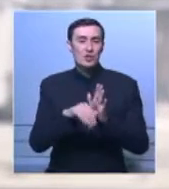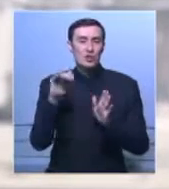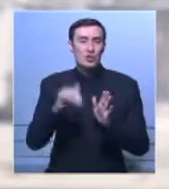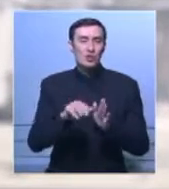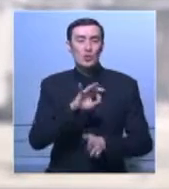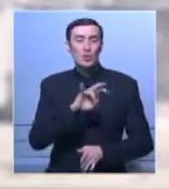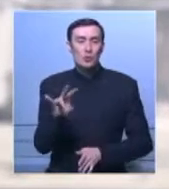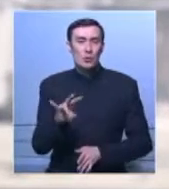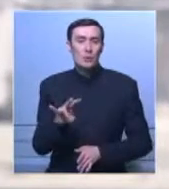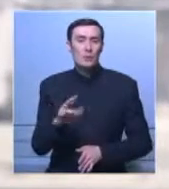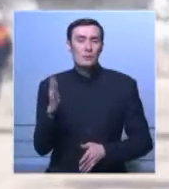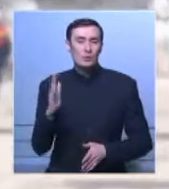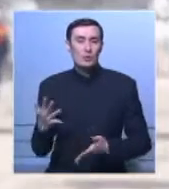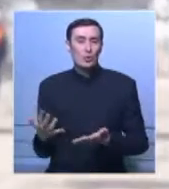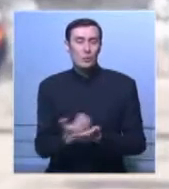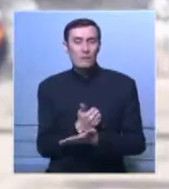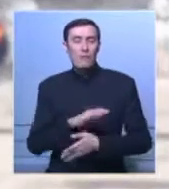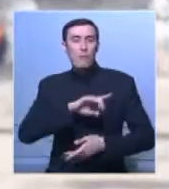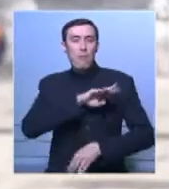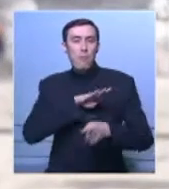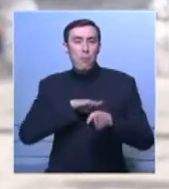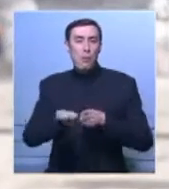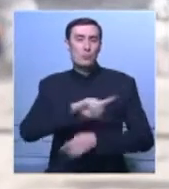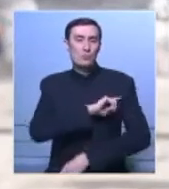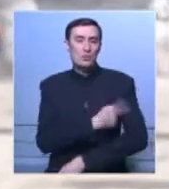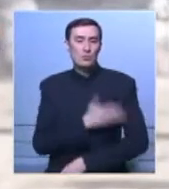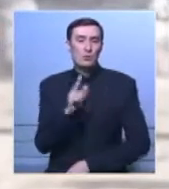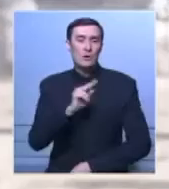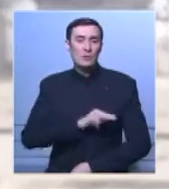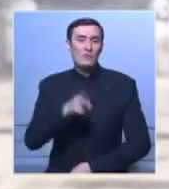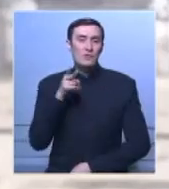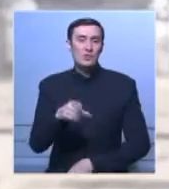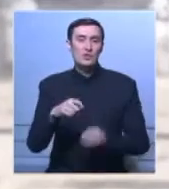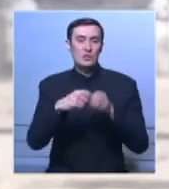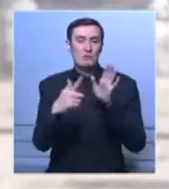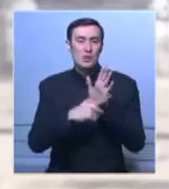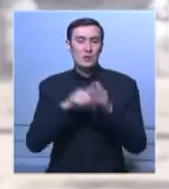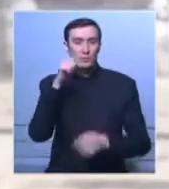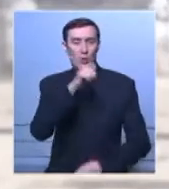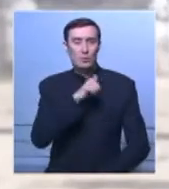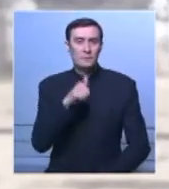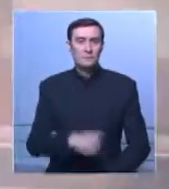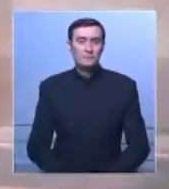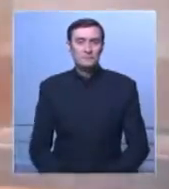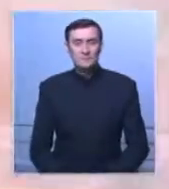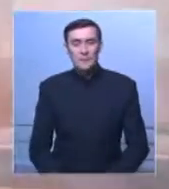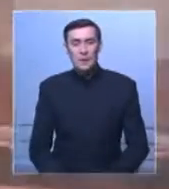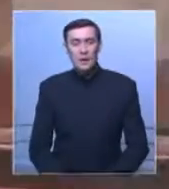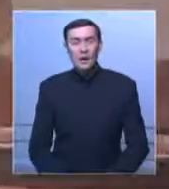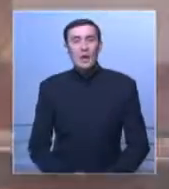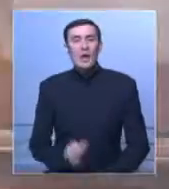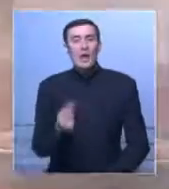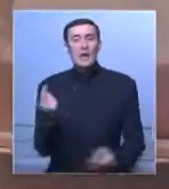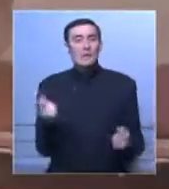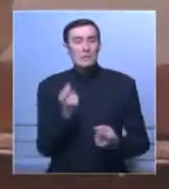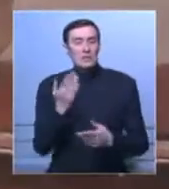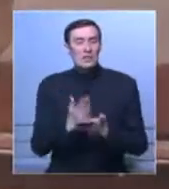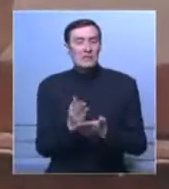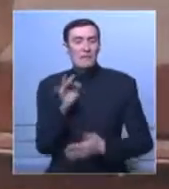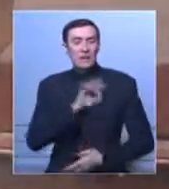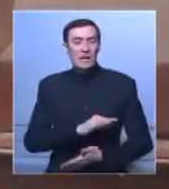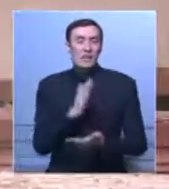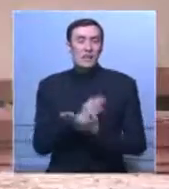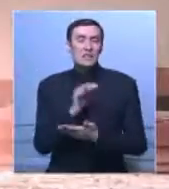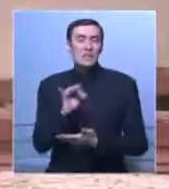тонн минеральных удобрений. В полную силу комплекс заработает в 2017 году. Кроме экономической выгоды для предприятия, в